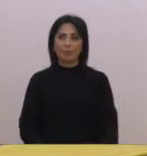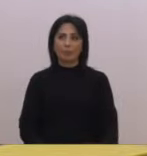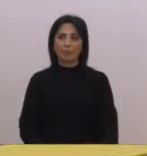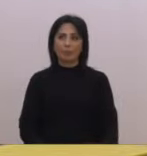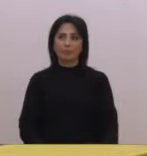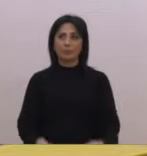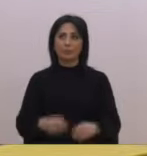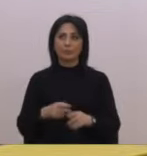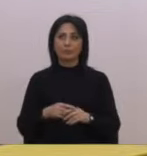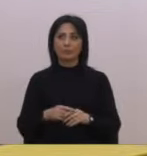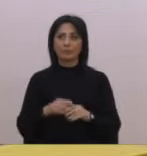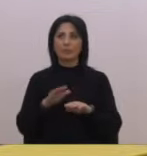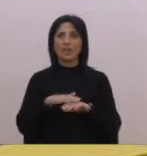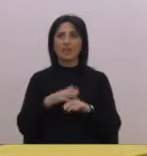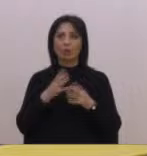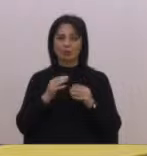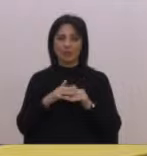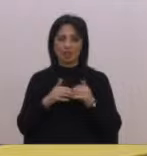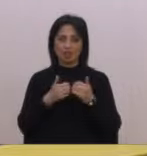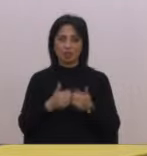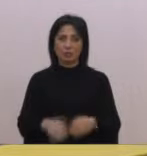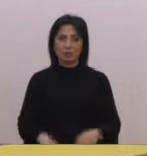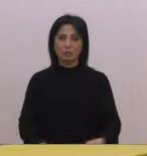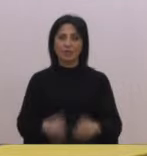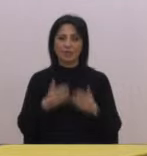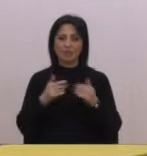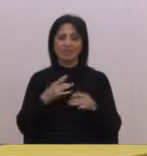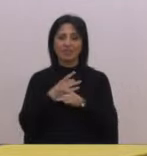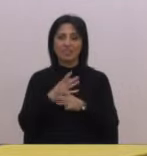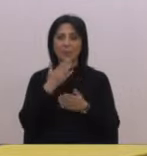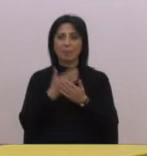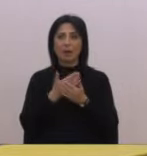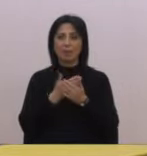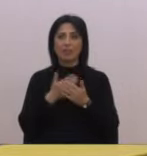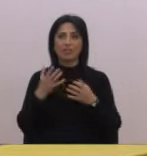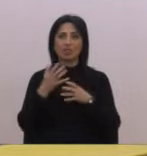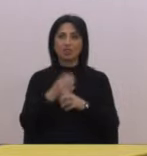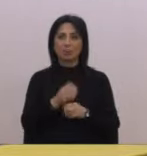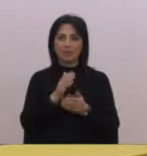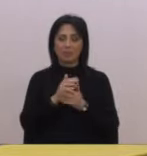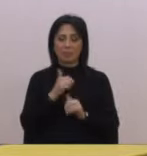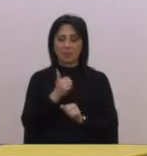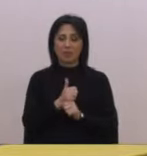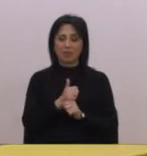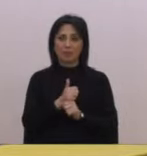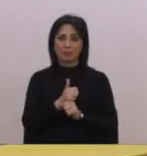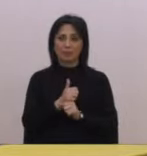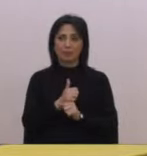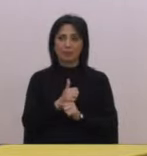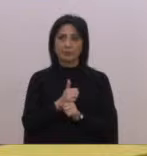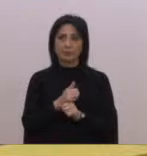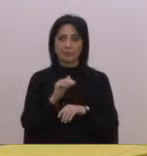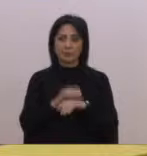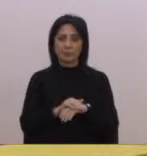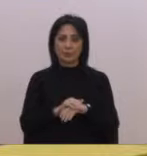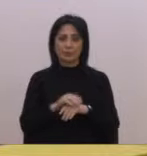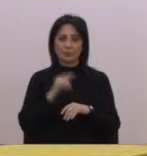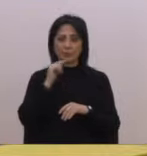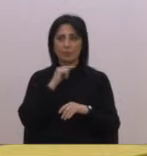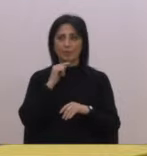Samistui, mi-am sahlebis că etul de obast helișe uțot. Iar sigarbis mașon bișențireba are tavari factori